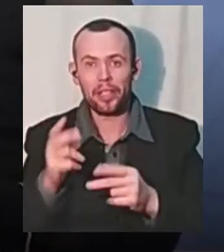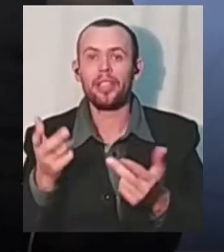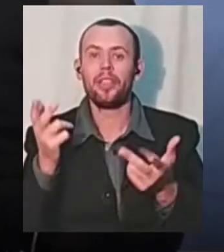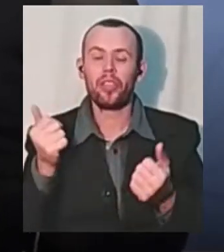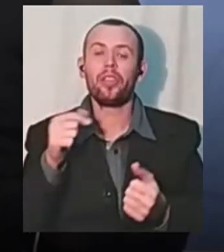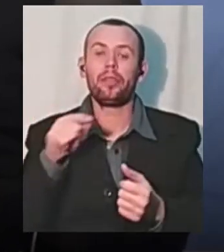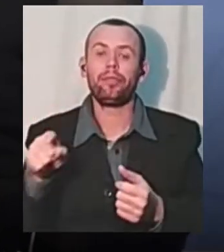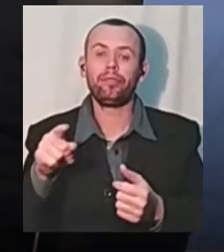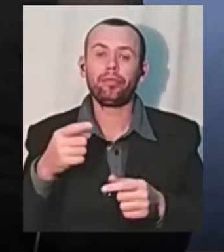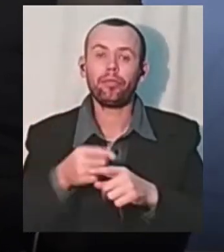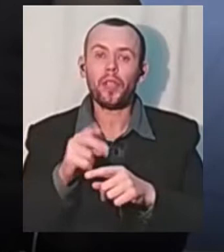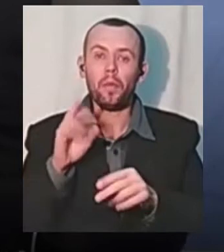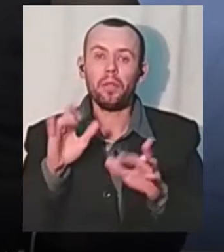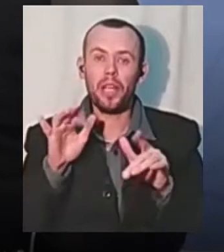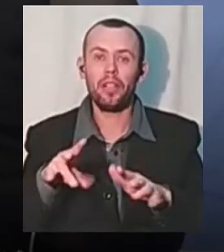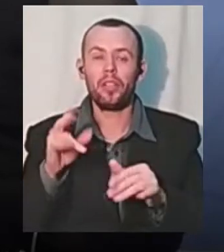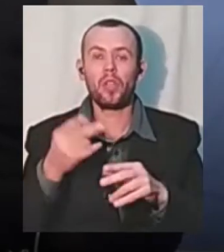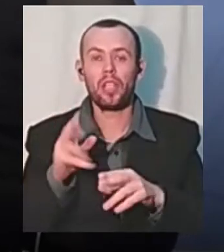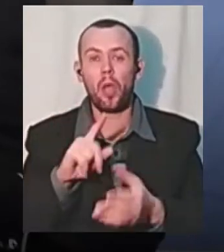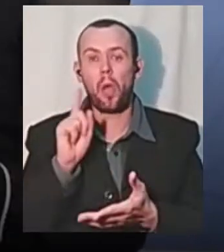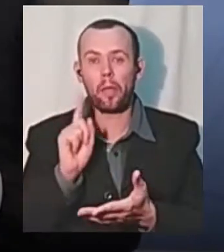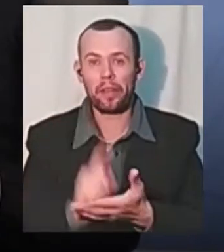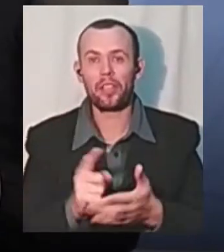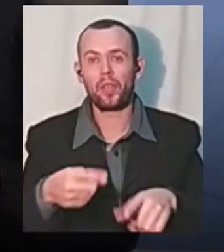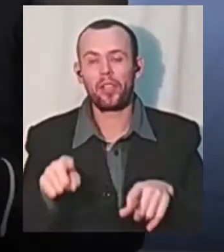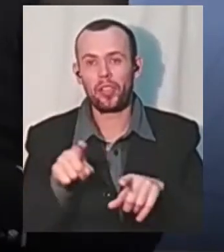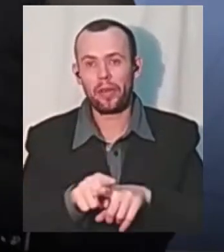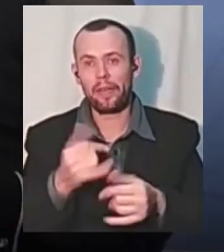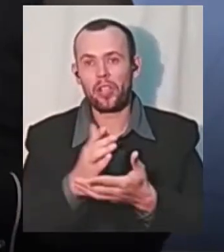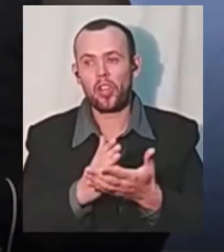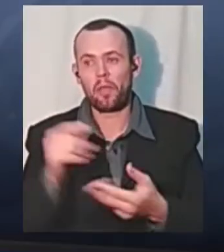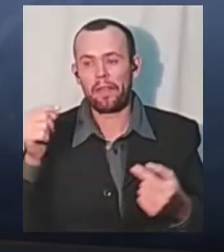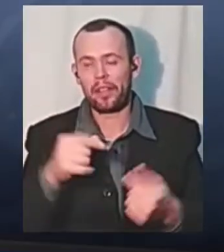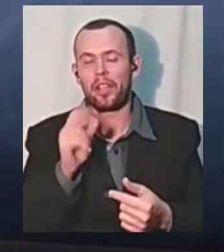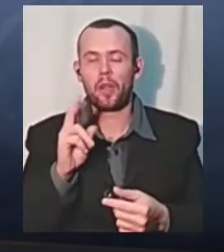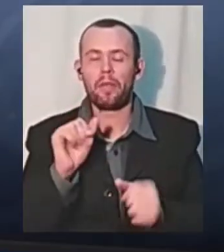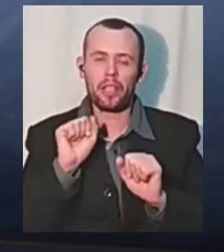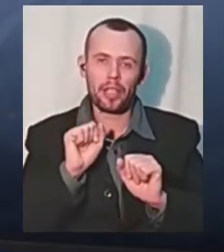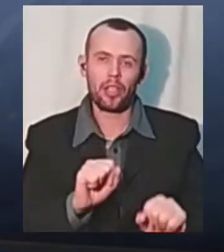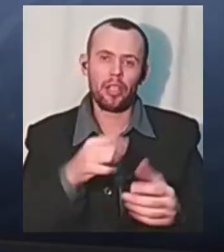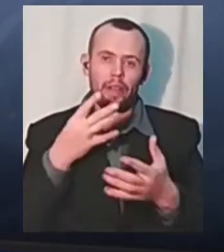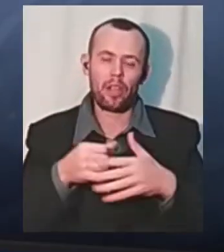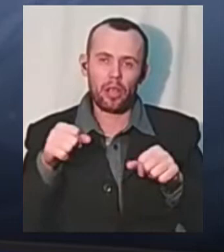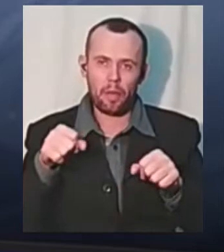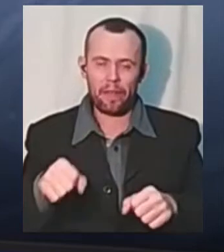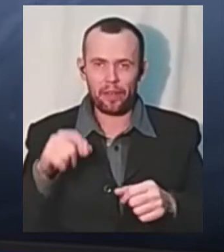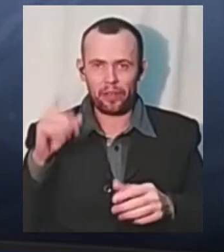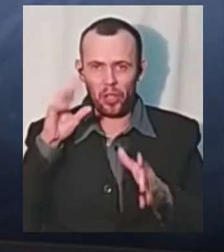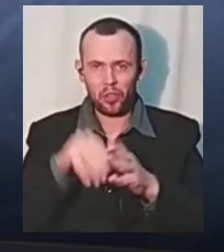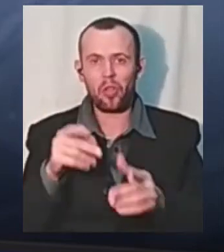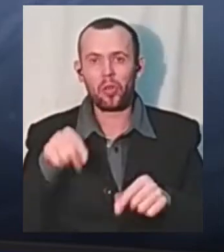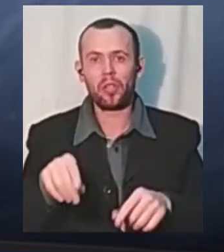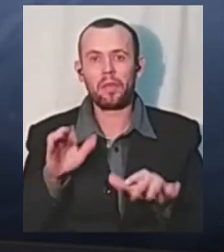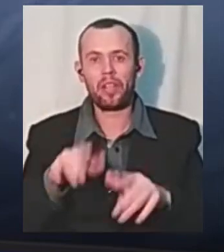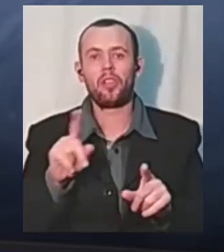відповідачі по справі. Ну, це їх обов'язок, також їх служб відповідних, вони мають захищати і свої права в тому числі. Тут така справа, що по цій